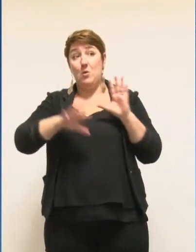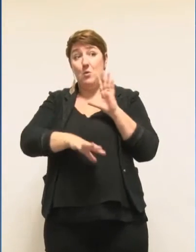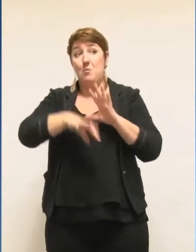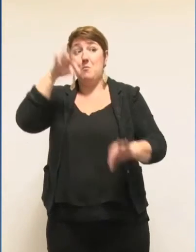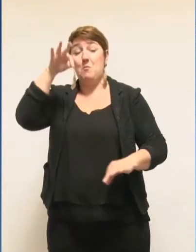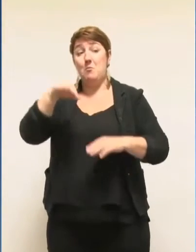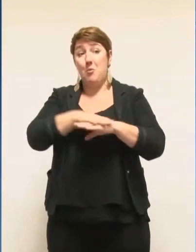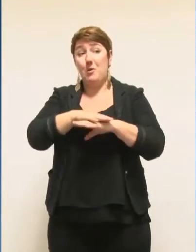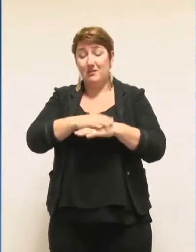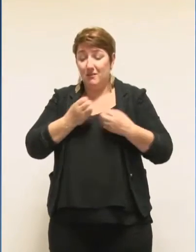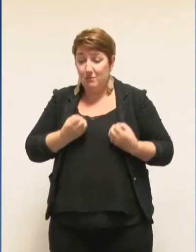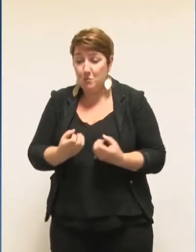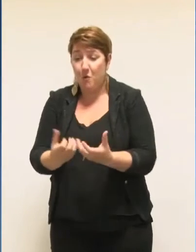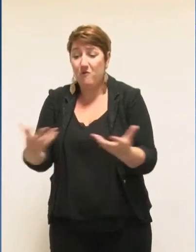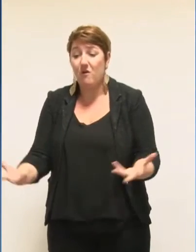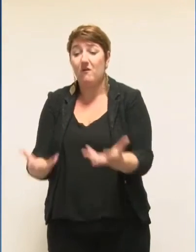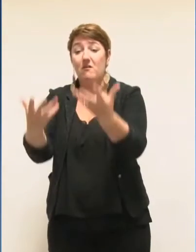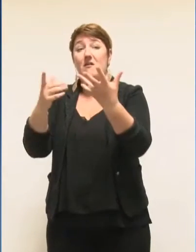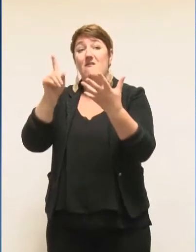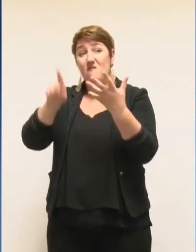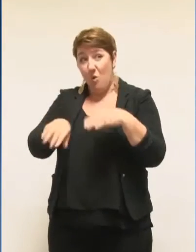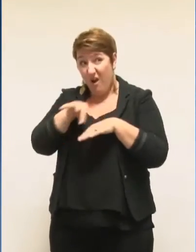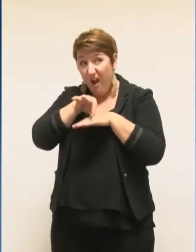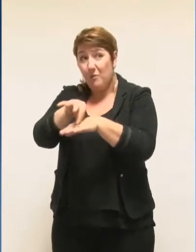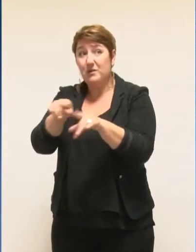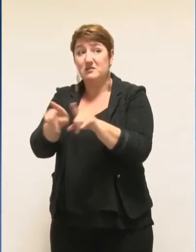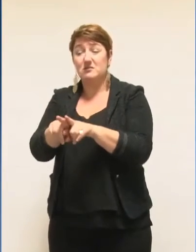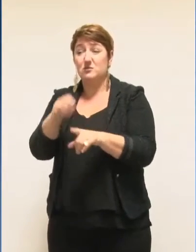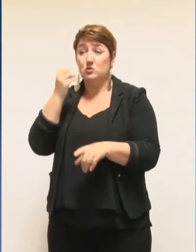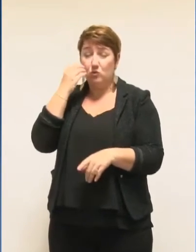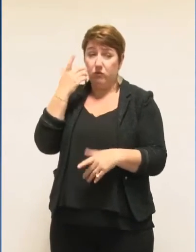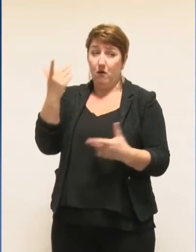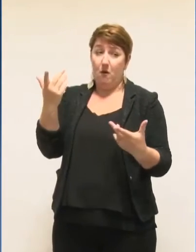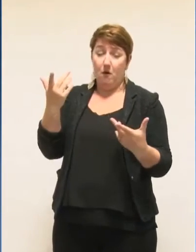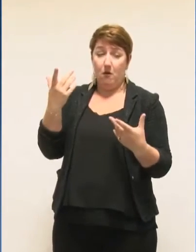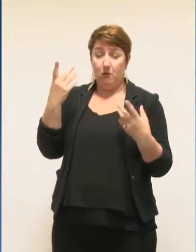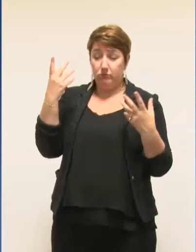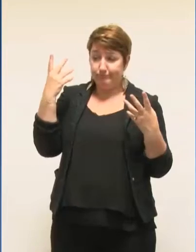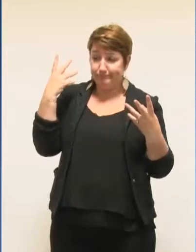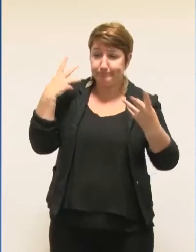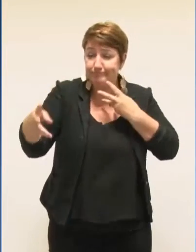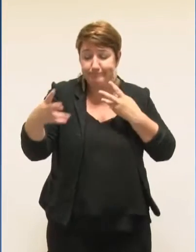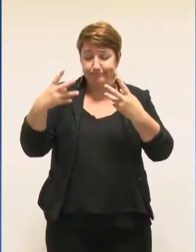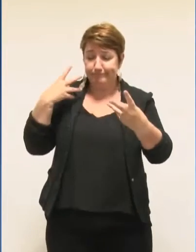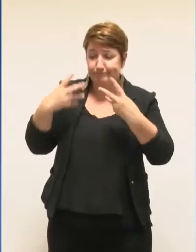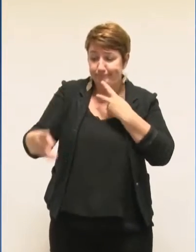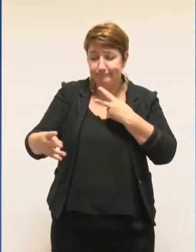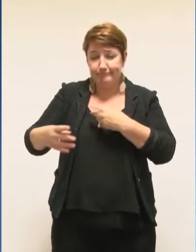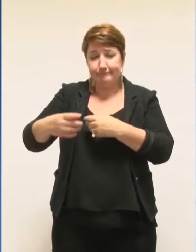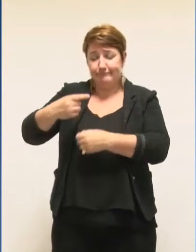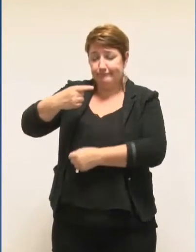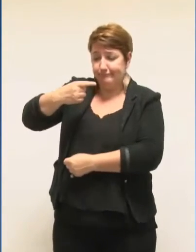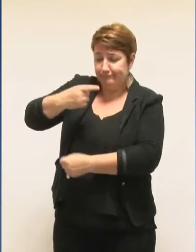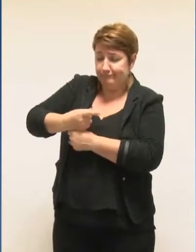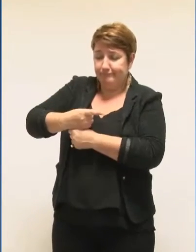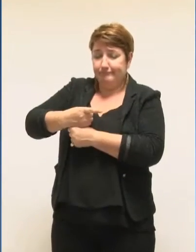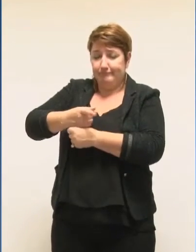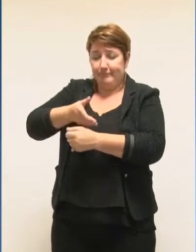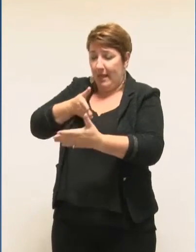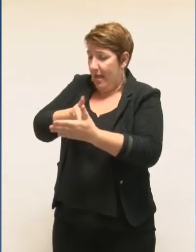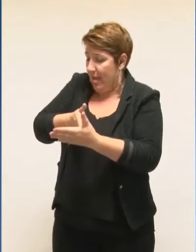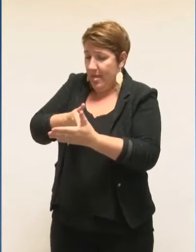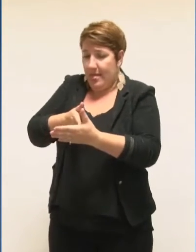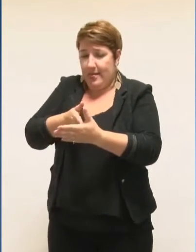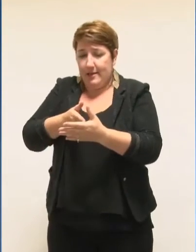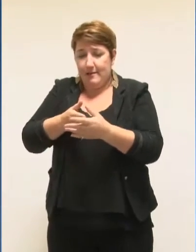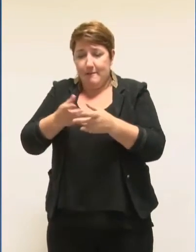échelles, quelquefois, souvent, dans la douleur, l'incompréhension. Les injonctions ne passent pas, entendons-le,